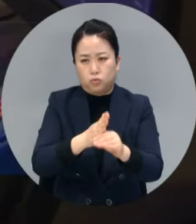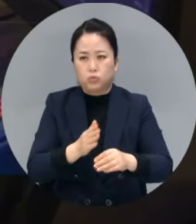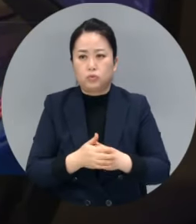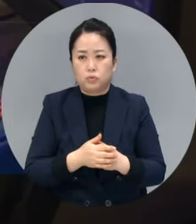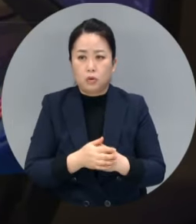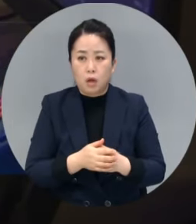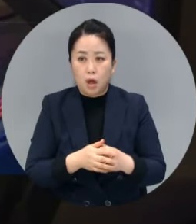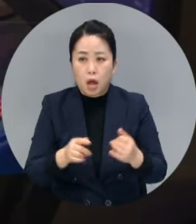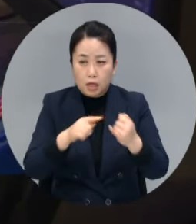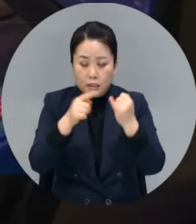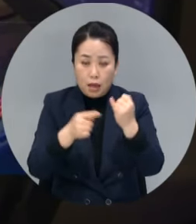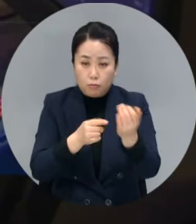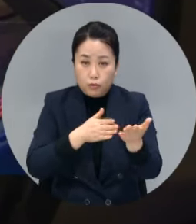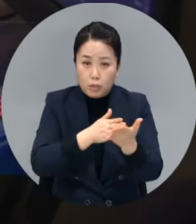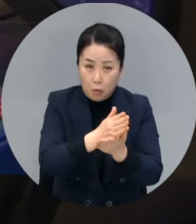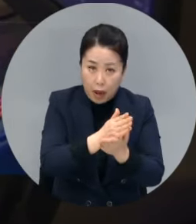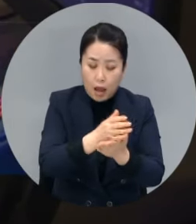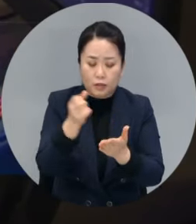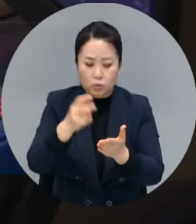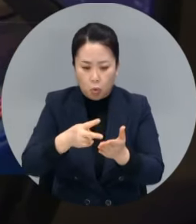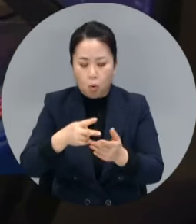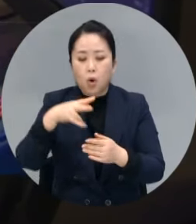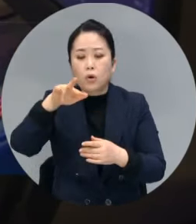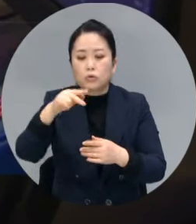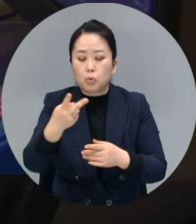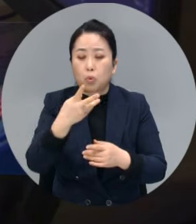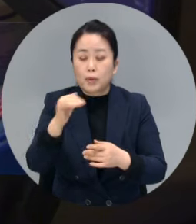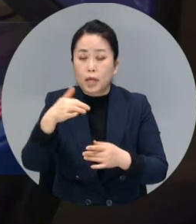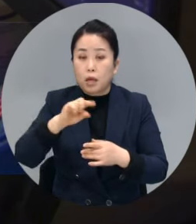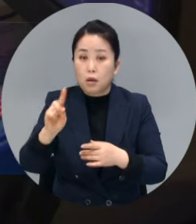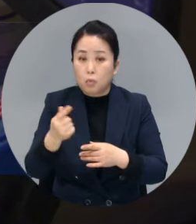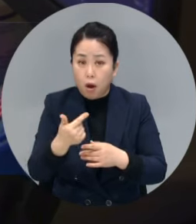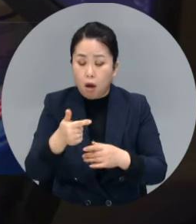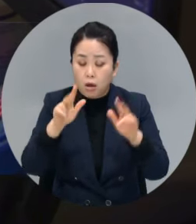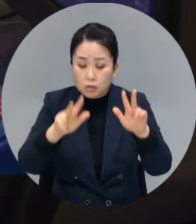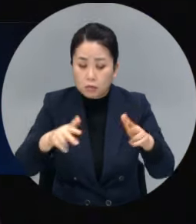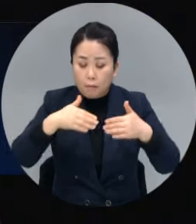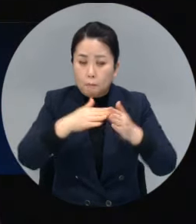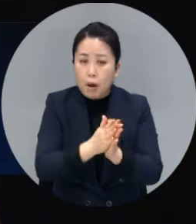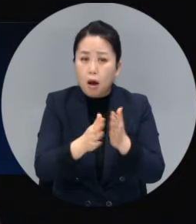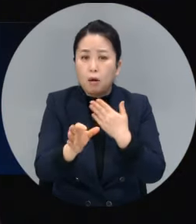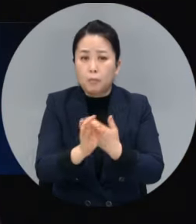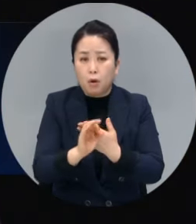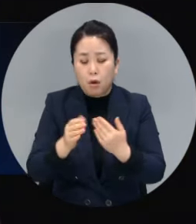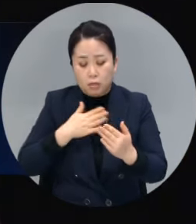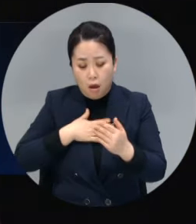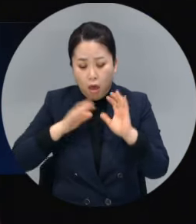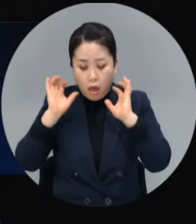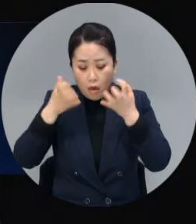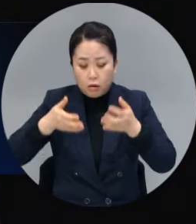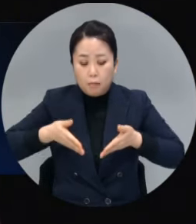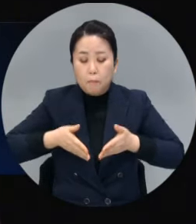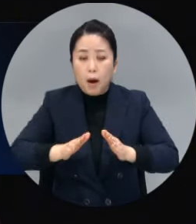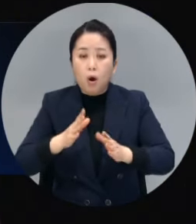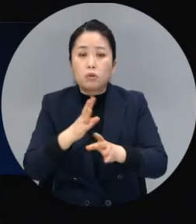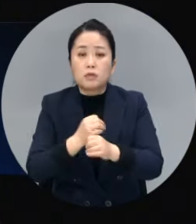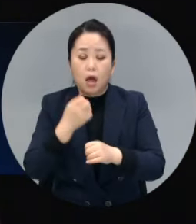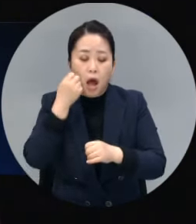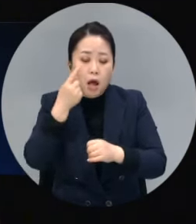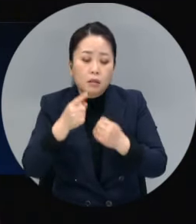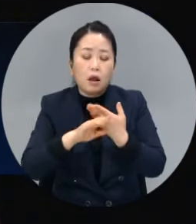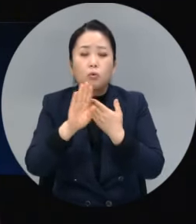다 폐지가 된다는, 지금 당장에 와가지고 출산이 채 한 달도 남지 않은 상황에서 이렇게 통보를